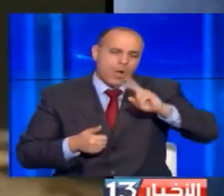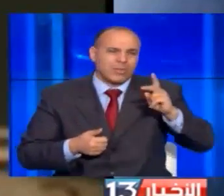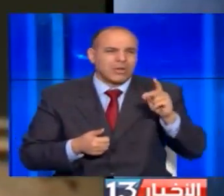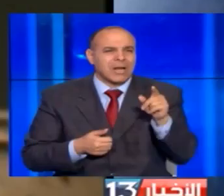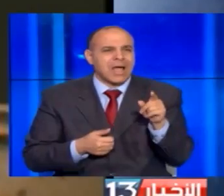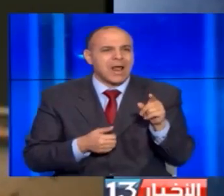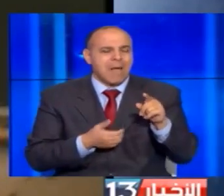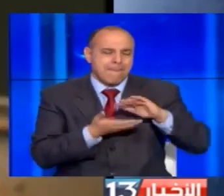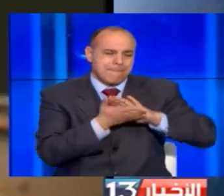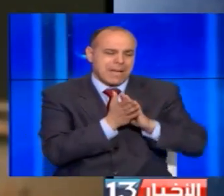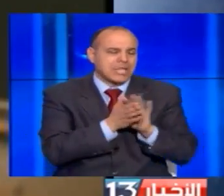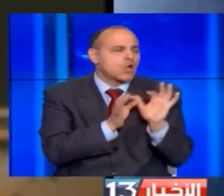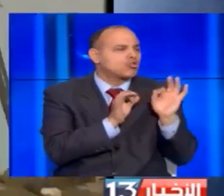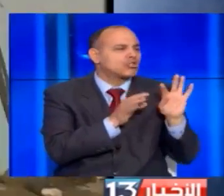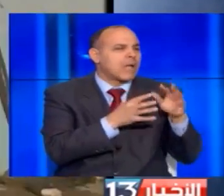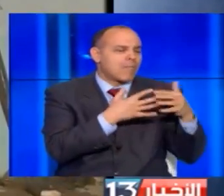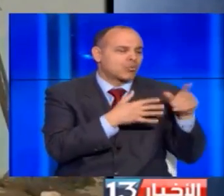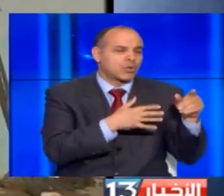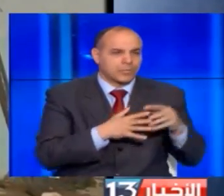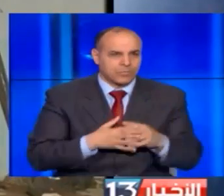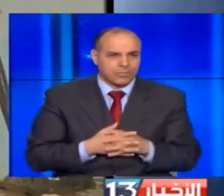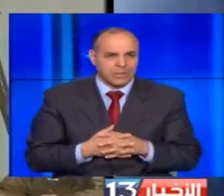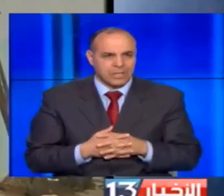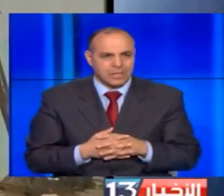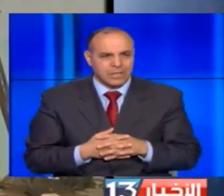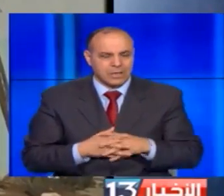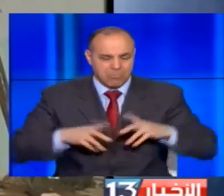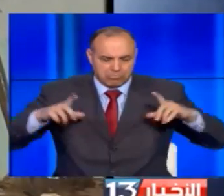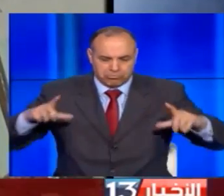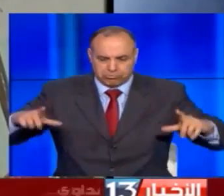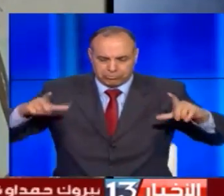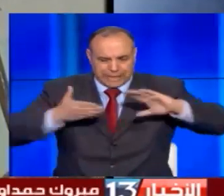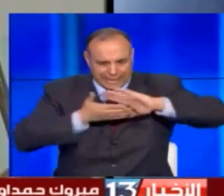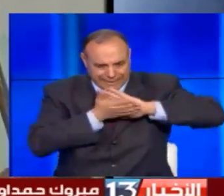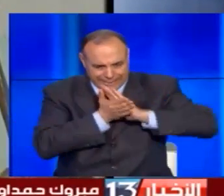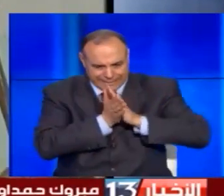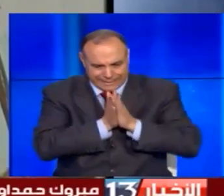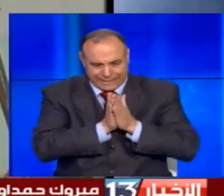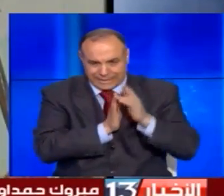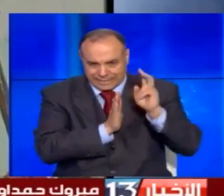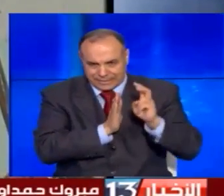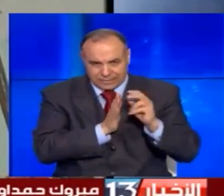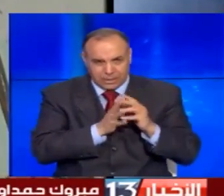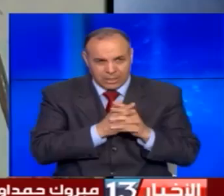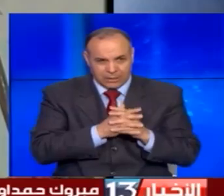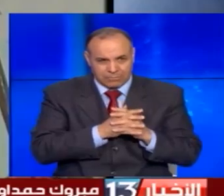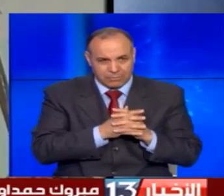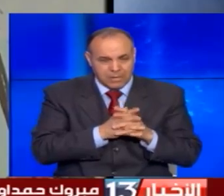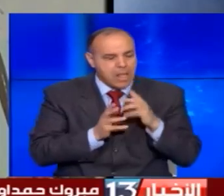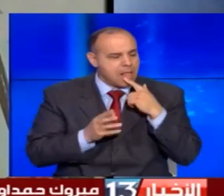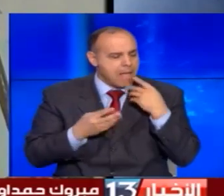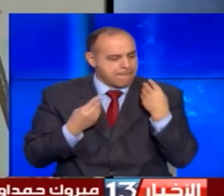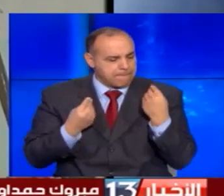من المعاصر الحديثة. هم الشوامي الساعة الأولى الزيت نتاعهم أبن،